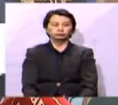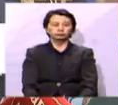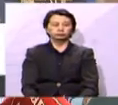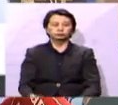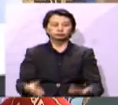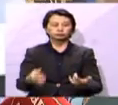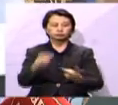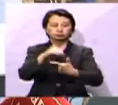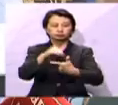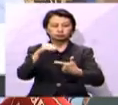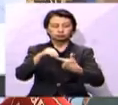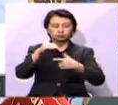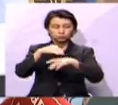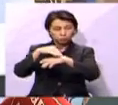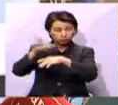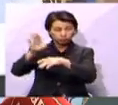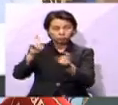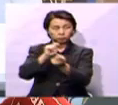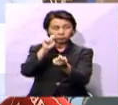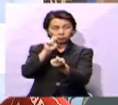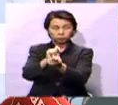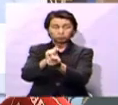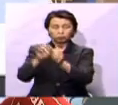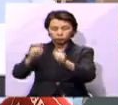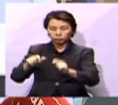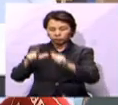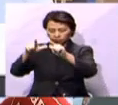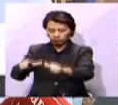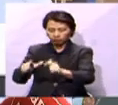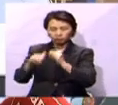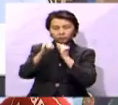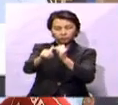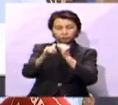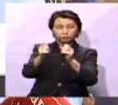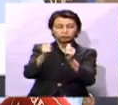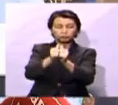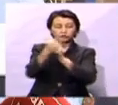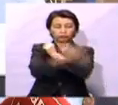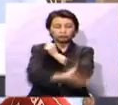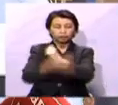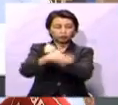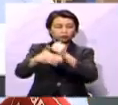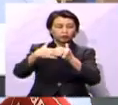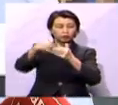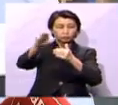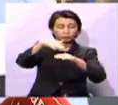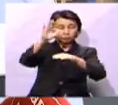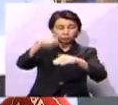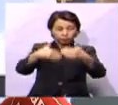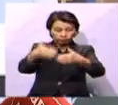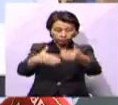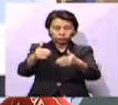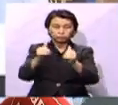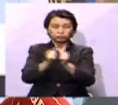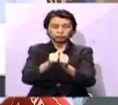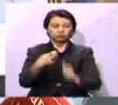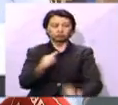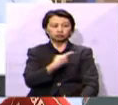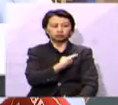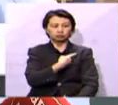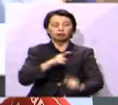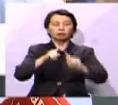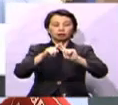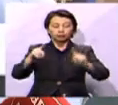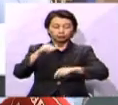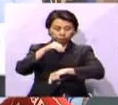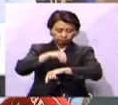tertentu yang boleh diletakkan setaraf dengan negara-negara yang jauh lebih maju dengan kita. Tetapi pada